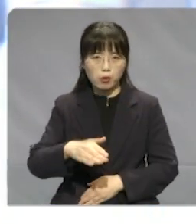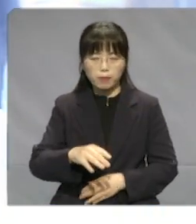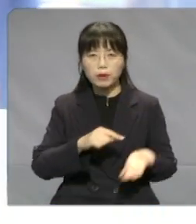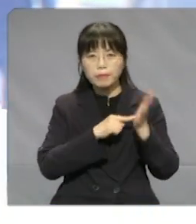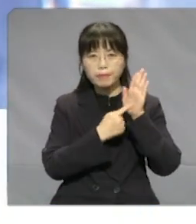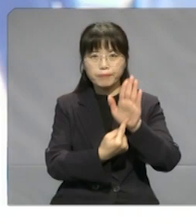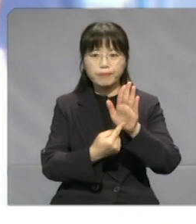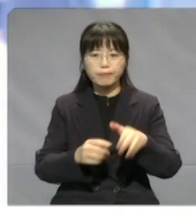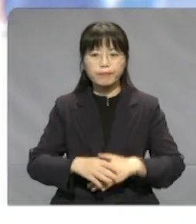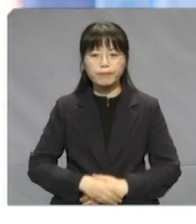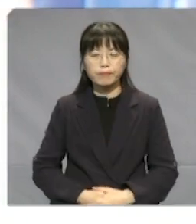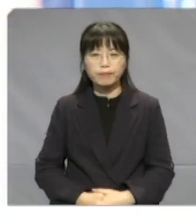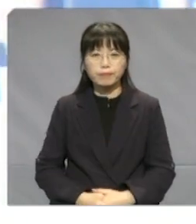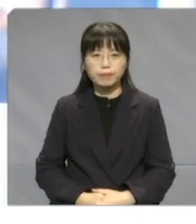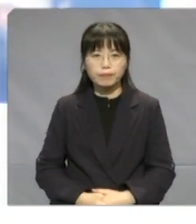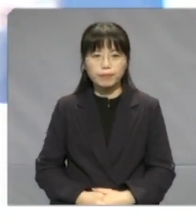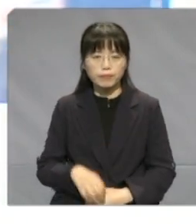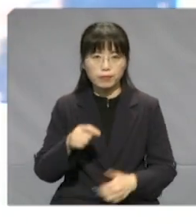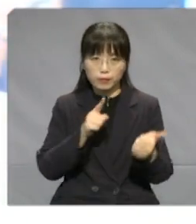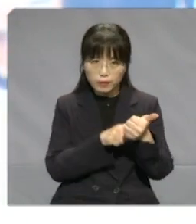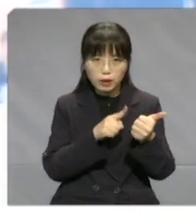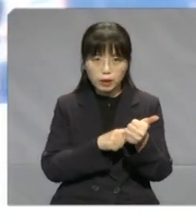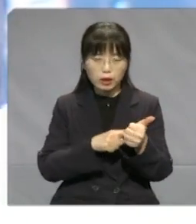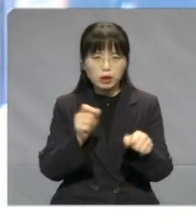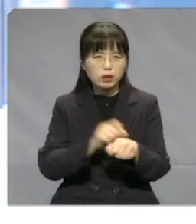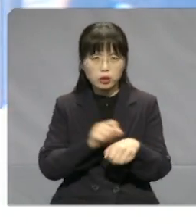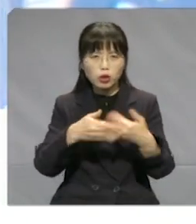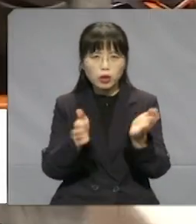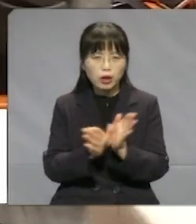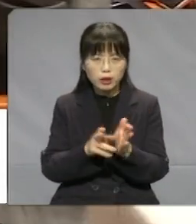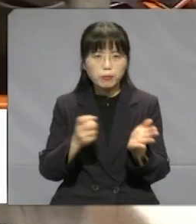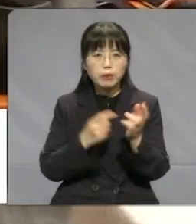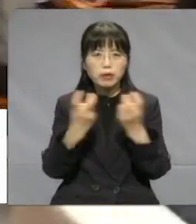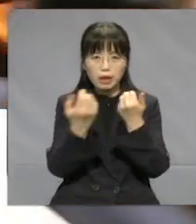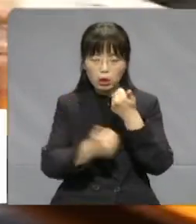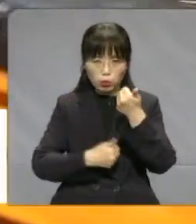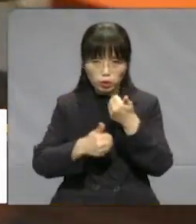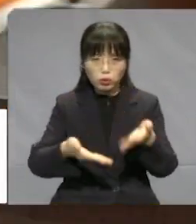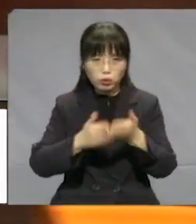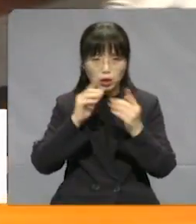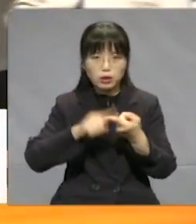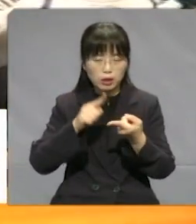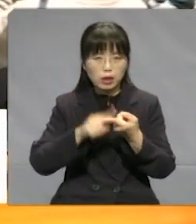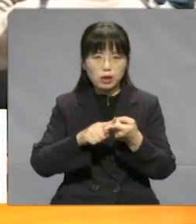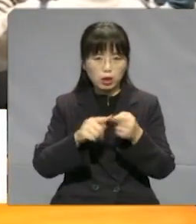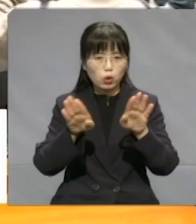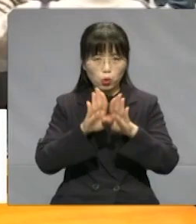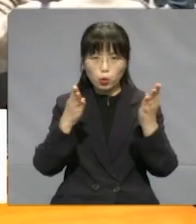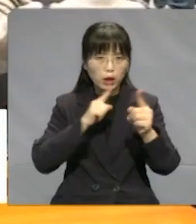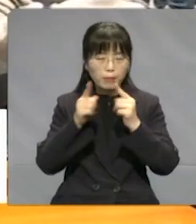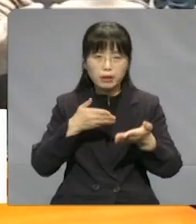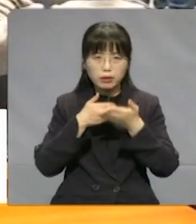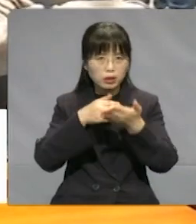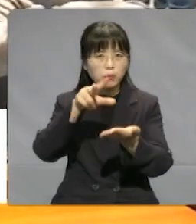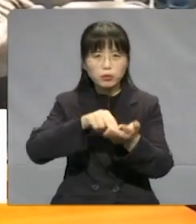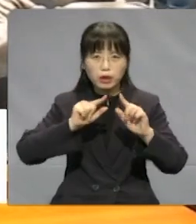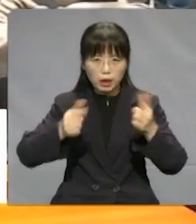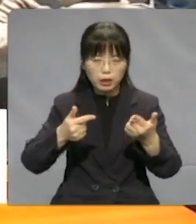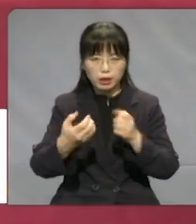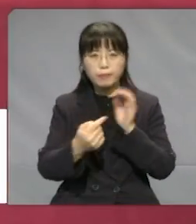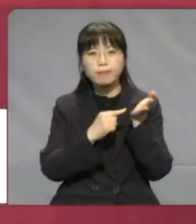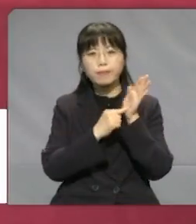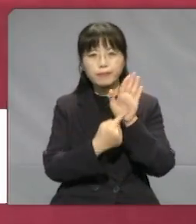없다고 밝혔습니다. 한 장관은 특정 정당의 비대위 구성에 대해서 공개 말씀드릴 문제가 아니다라며